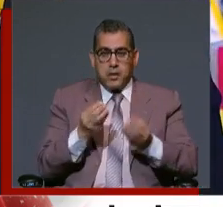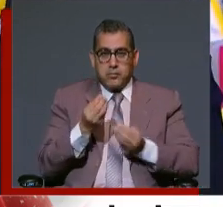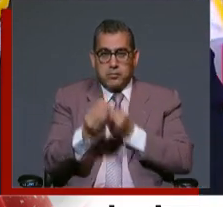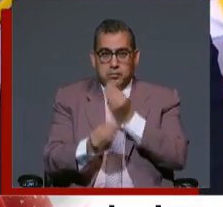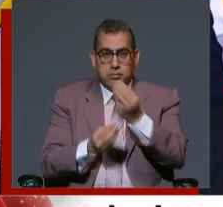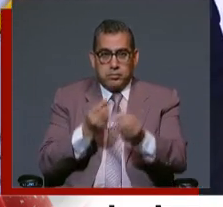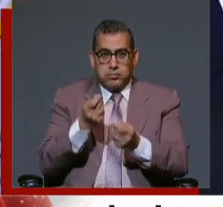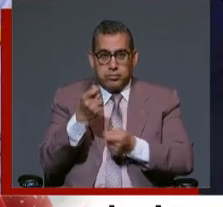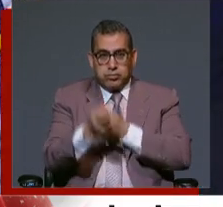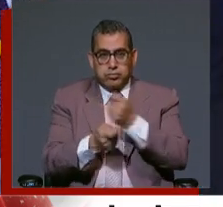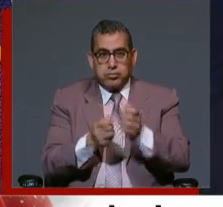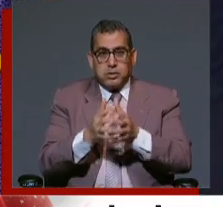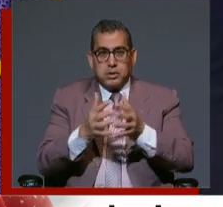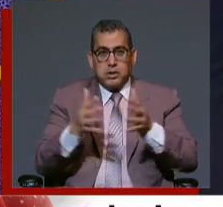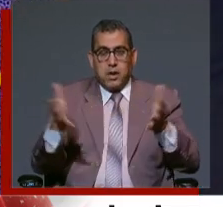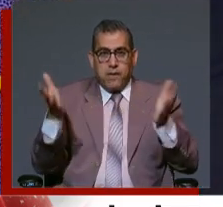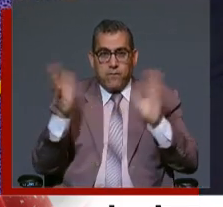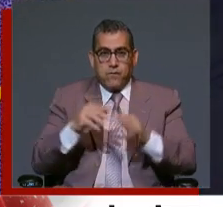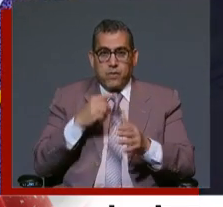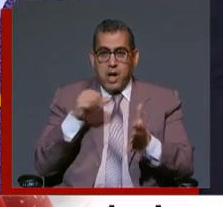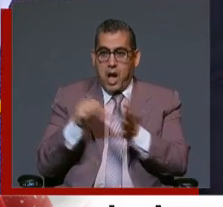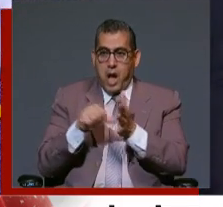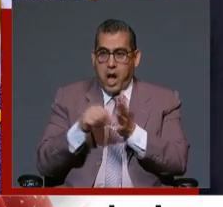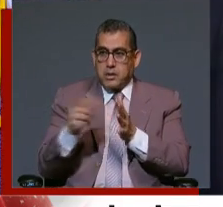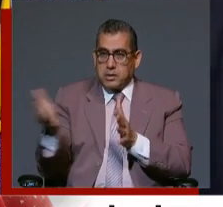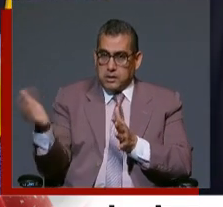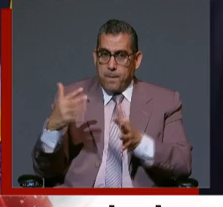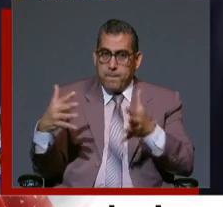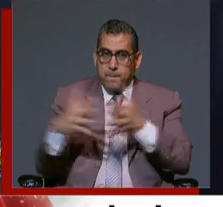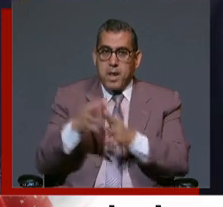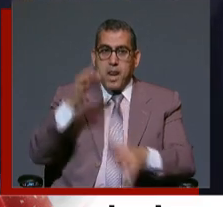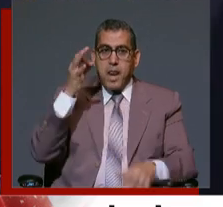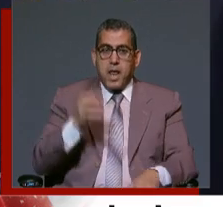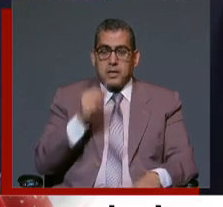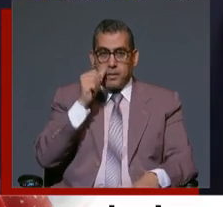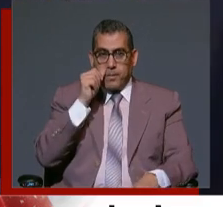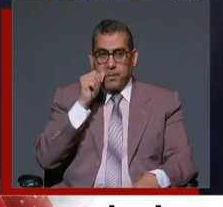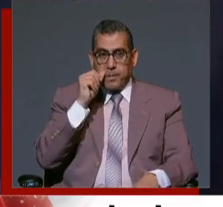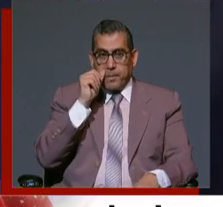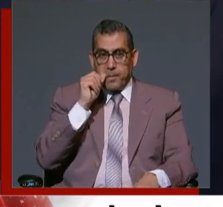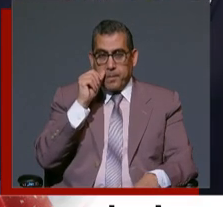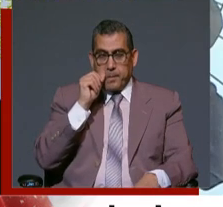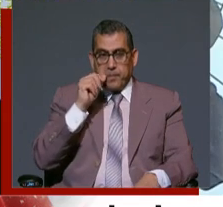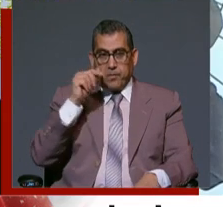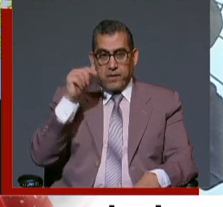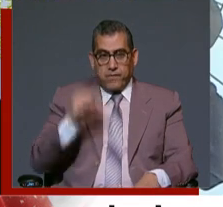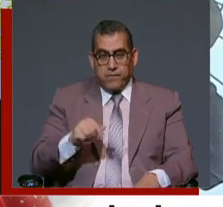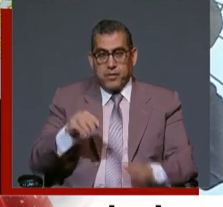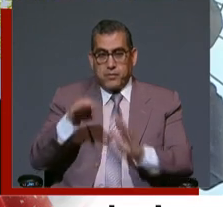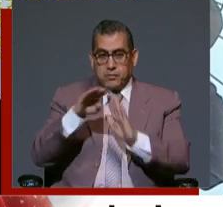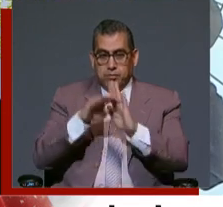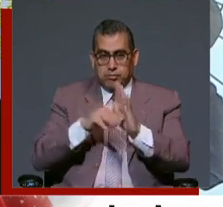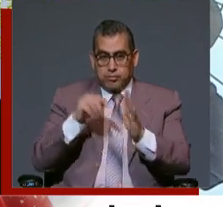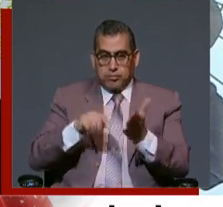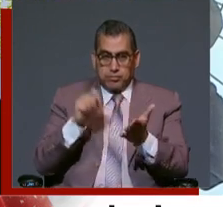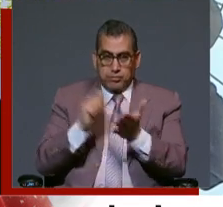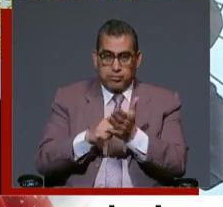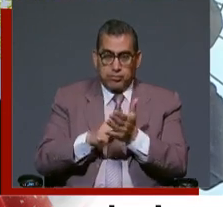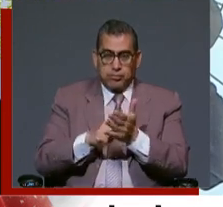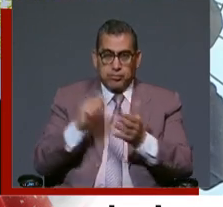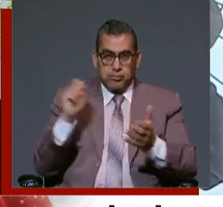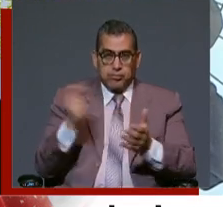تمويلات متزايدة من طرف القطاع الخاص. و في هذا الإطار تم